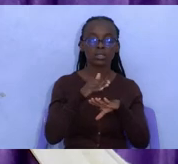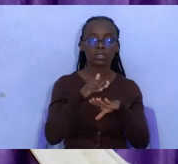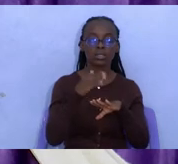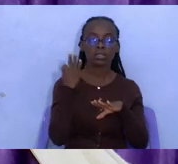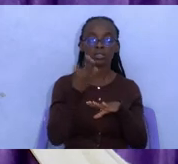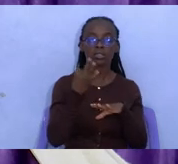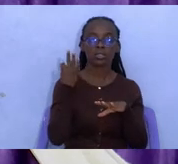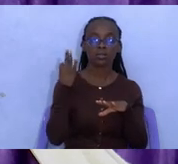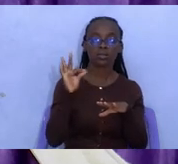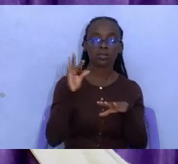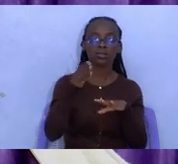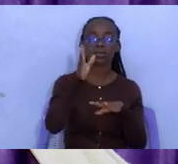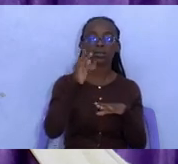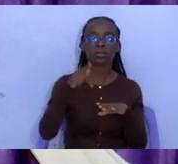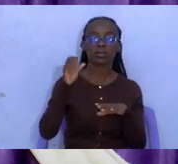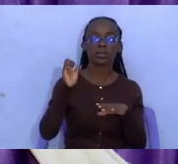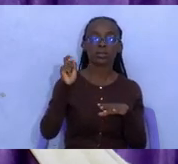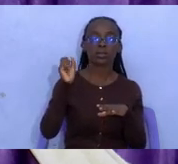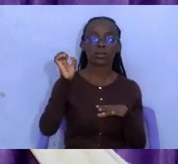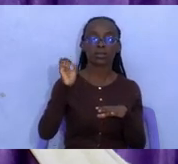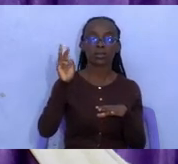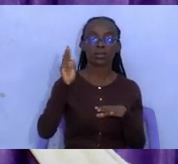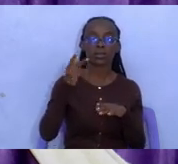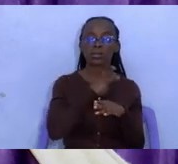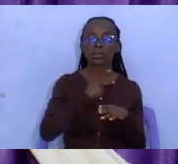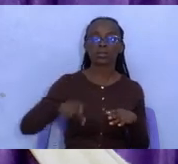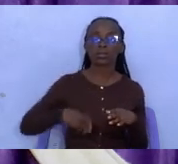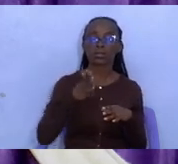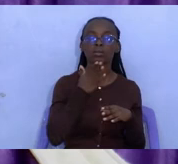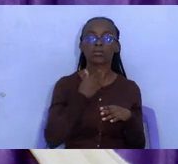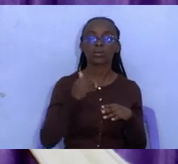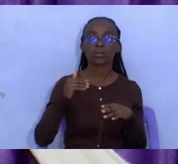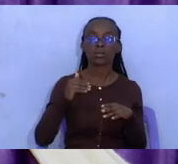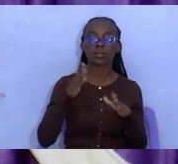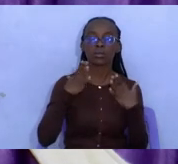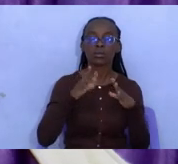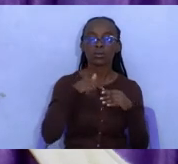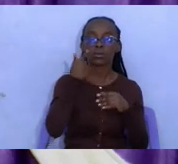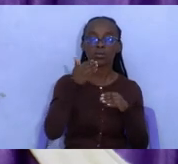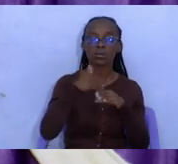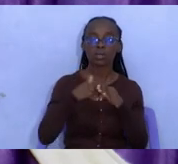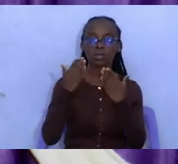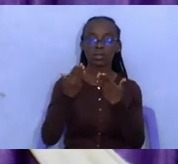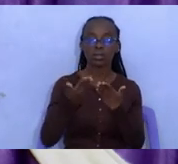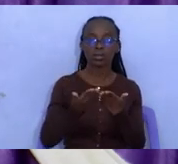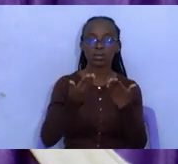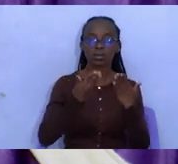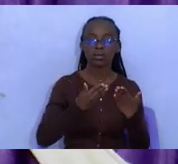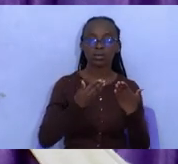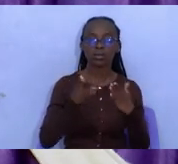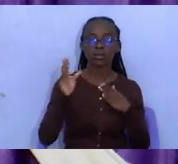wako ndani. The kingdom unahitaji mtu wako ndani akupokee. Uwezi okoka tu kwa sababu wewe unaimba